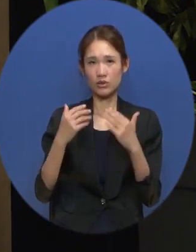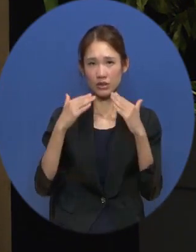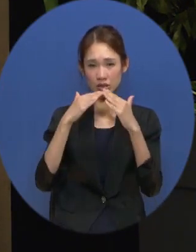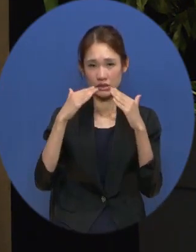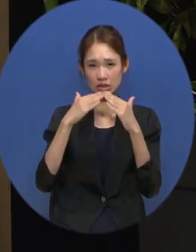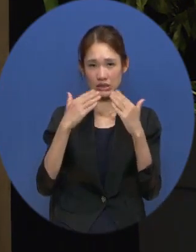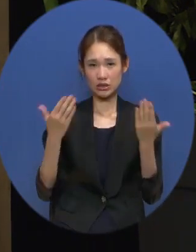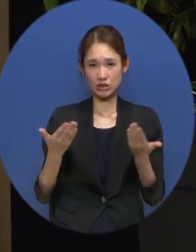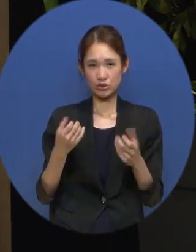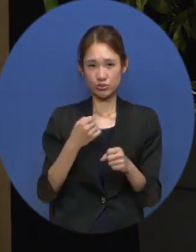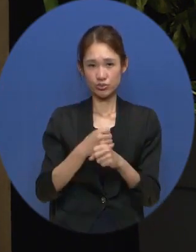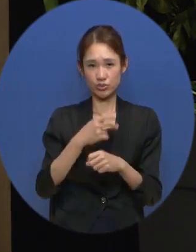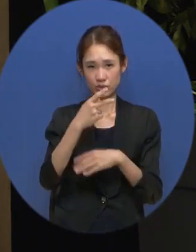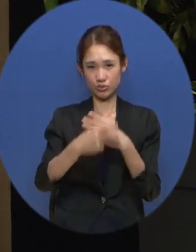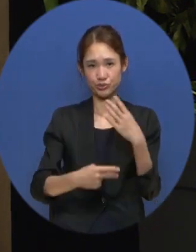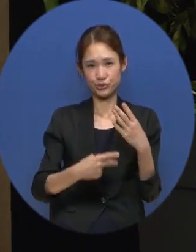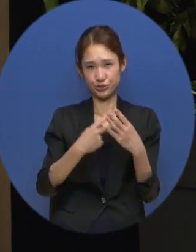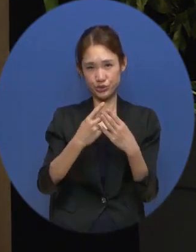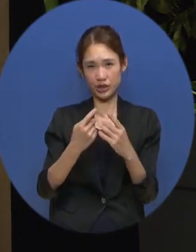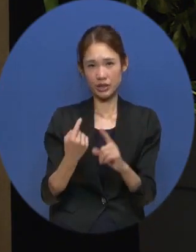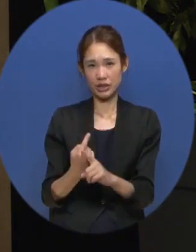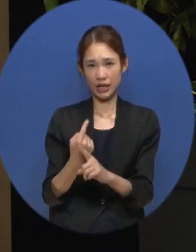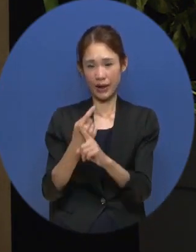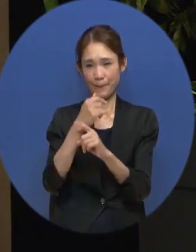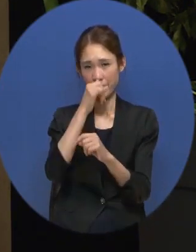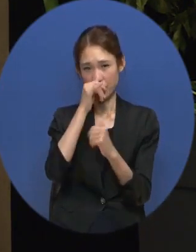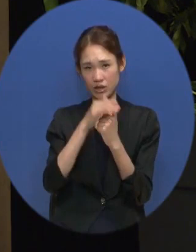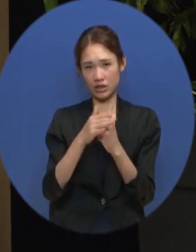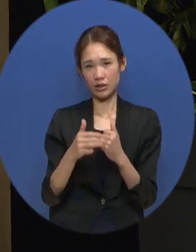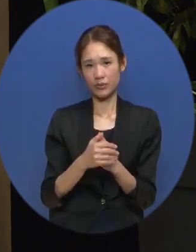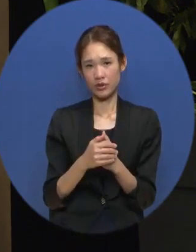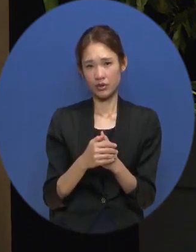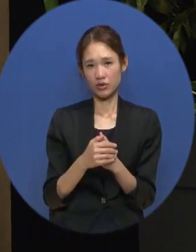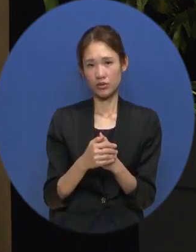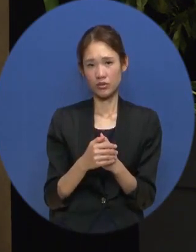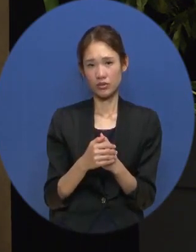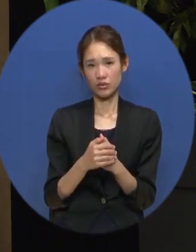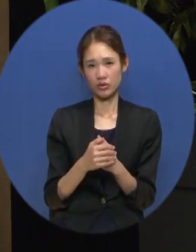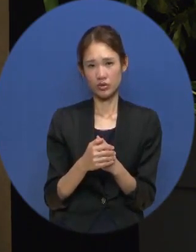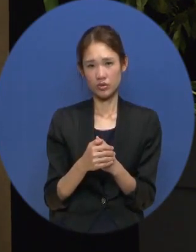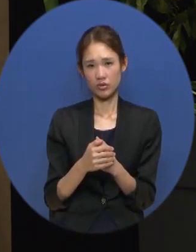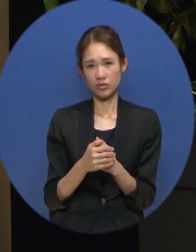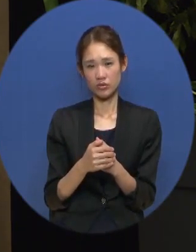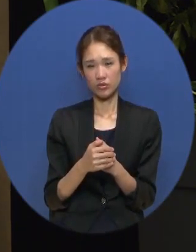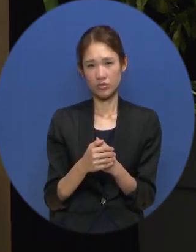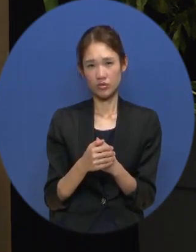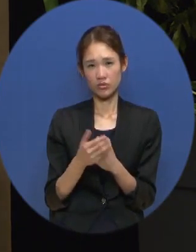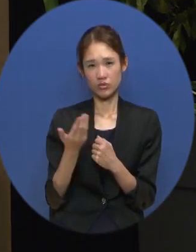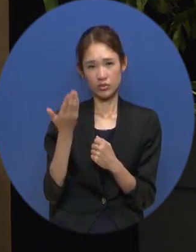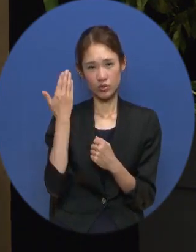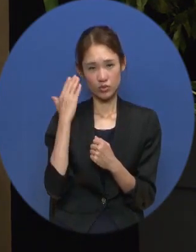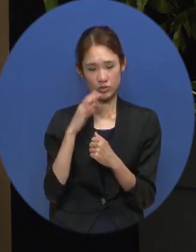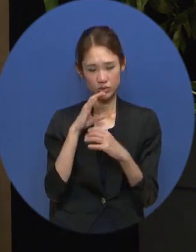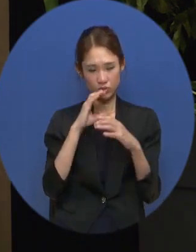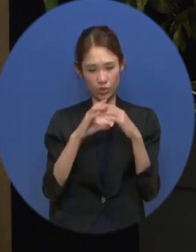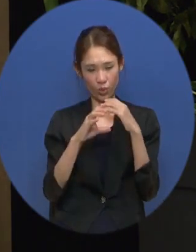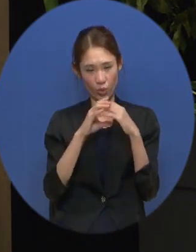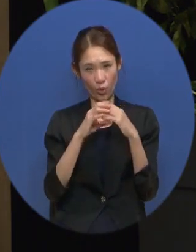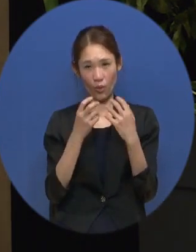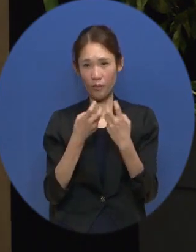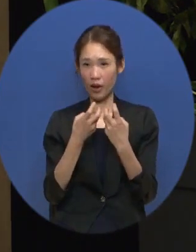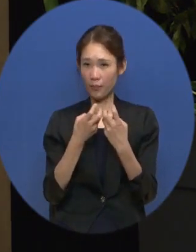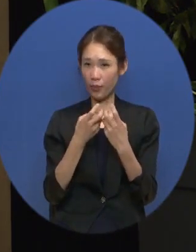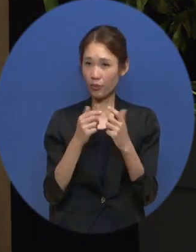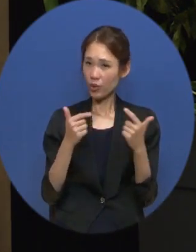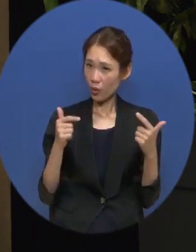재택근무하기에 가장 최적화된 시스템으로 그 개발이 돼 있기 때문에 그리고 요즘에는 뭐 소통수단 같은 것도